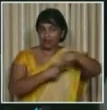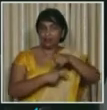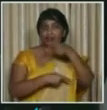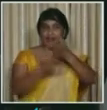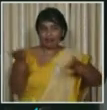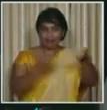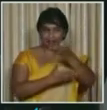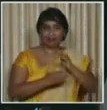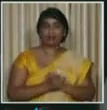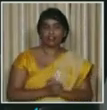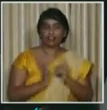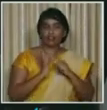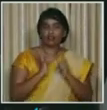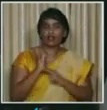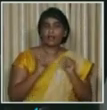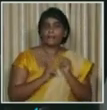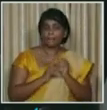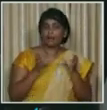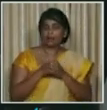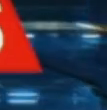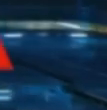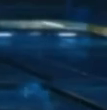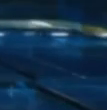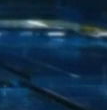ඉන්නේ. UNB වර්කින් කමිටි වගේ